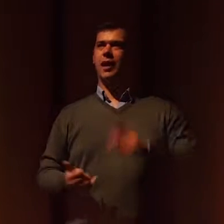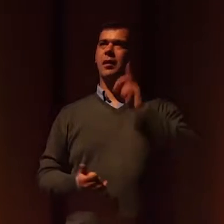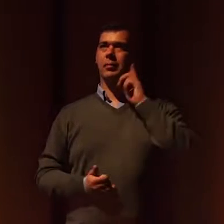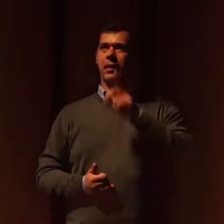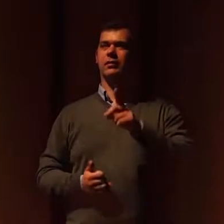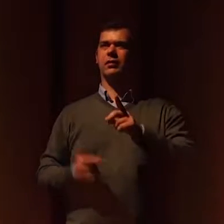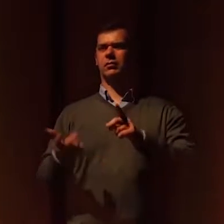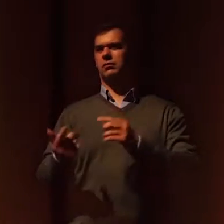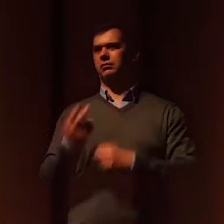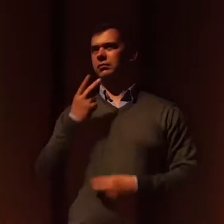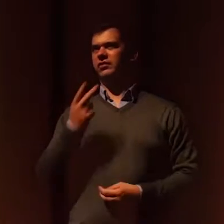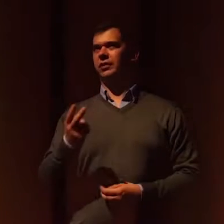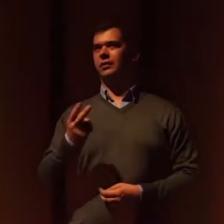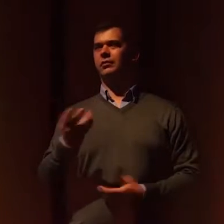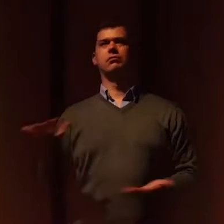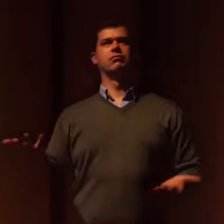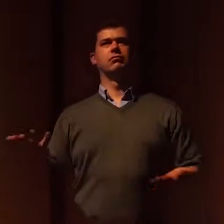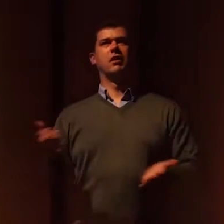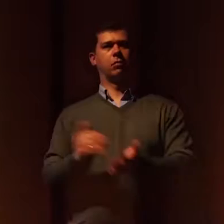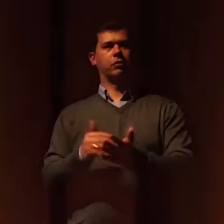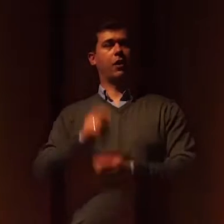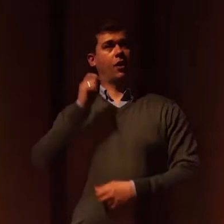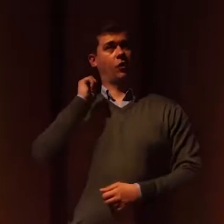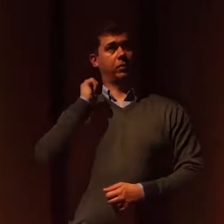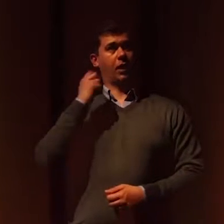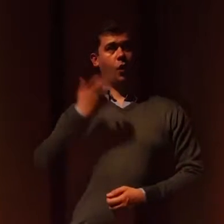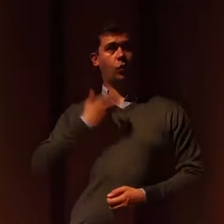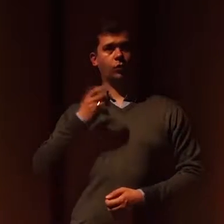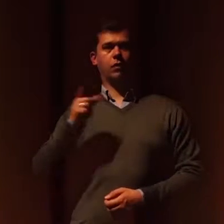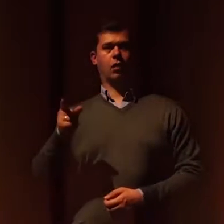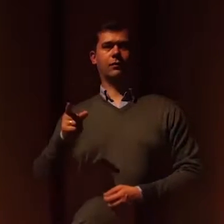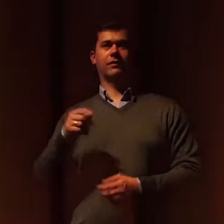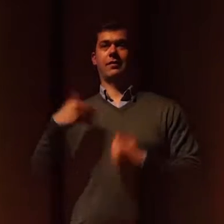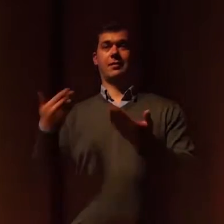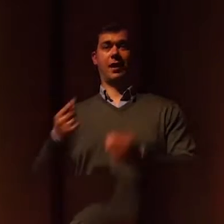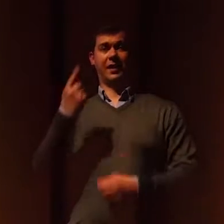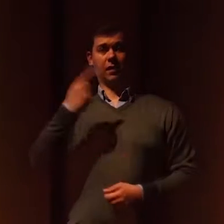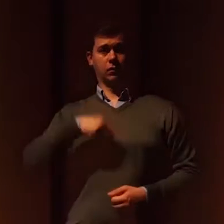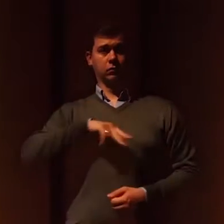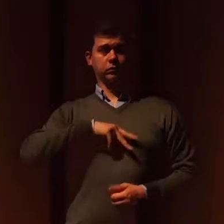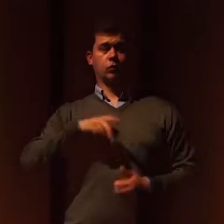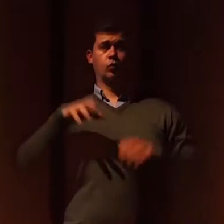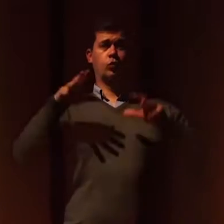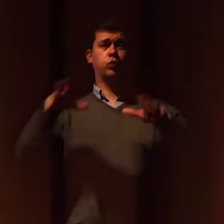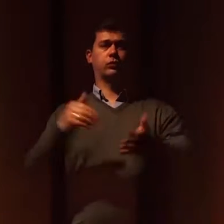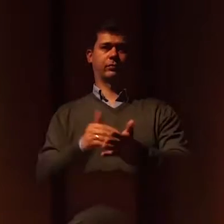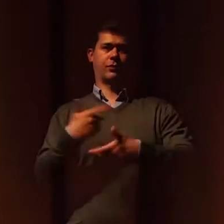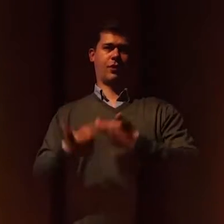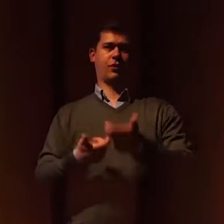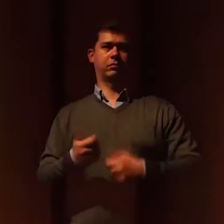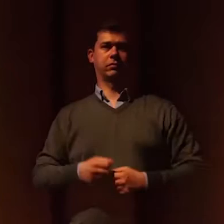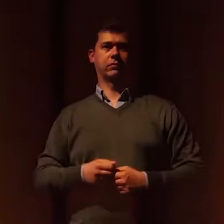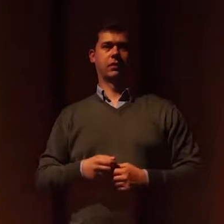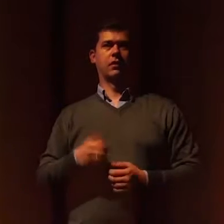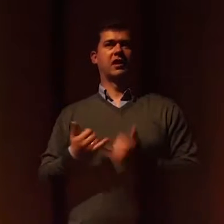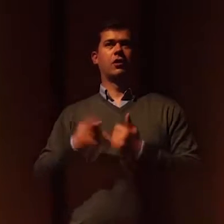myślenia bo pokazało mi jak wiele zrobić kobieta Romska żeby uzyskać jakiekolwiek odznaczenie w Polsce jak wiele musiała